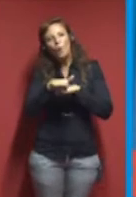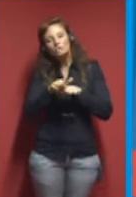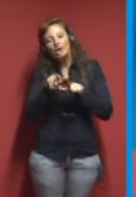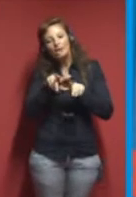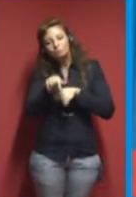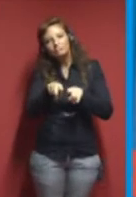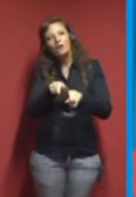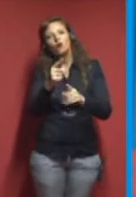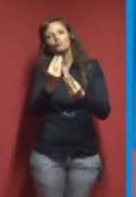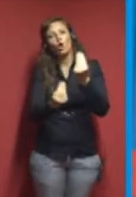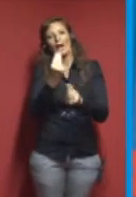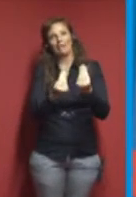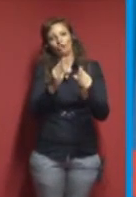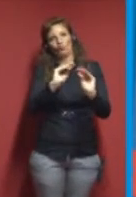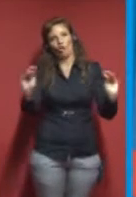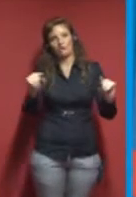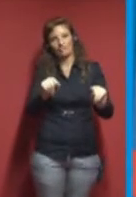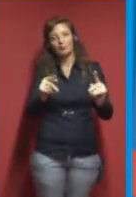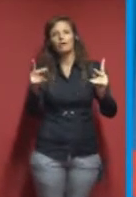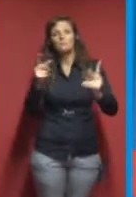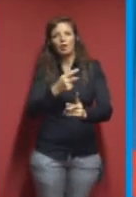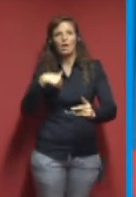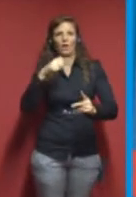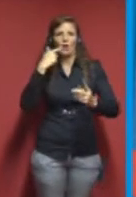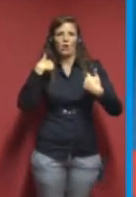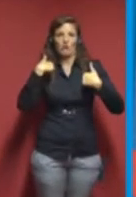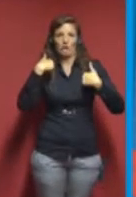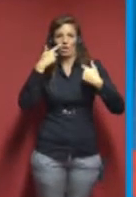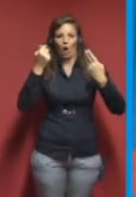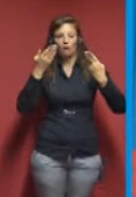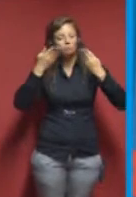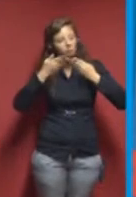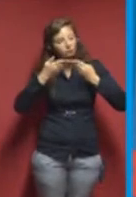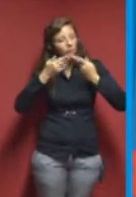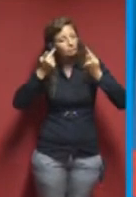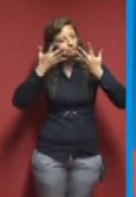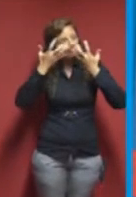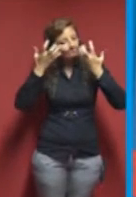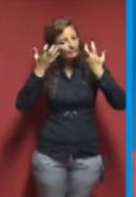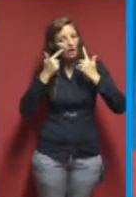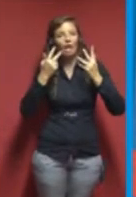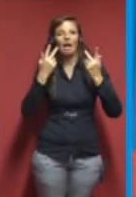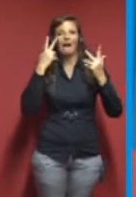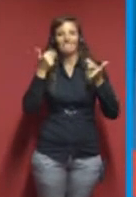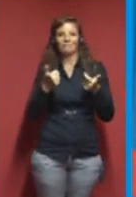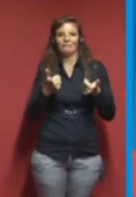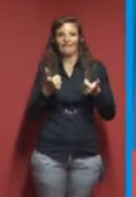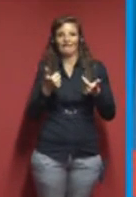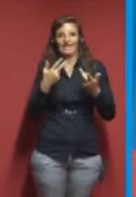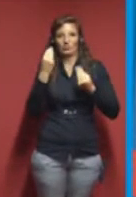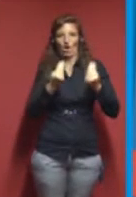io come ho studiato per esempio i videogiochi sappiamo come sono chiavatar